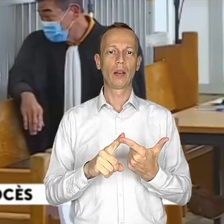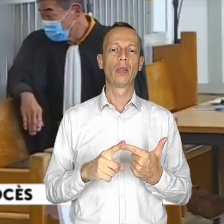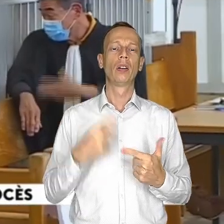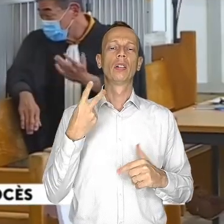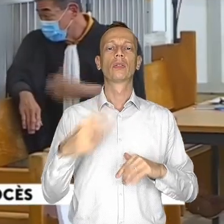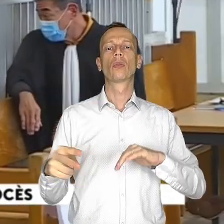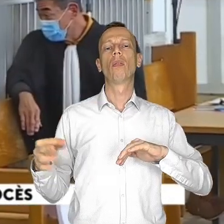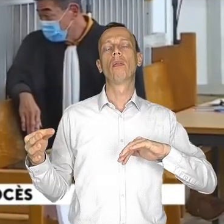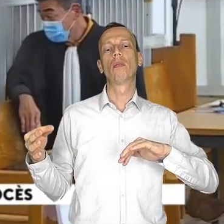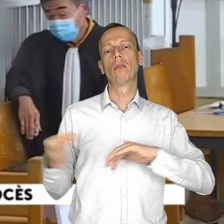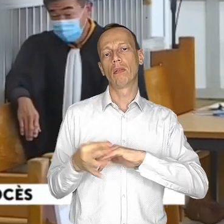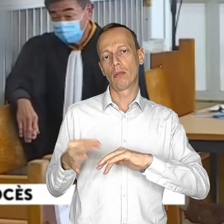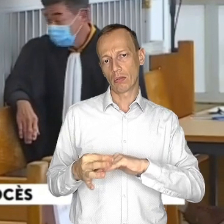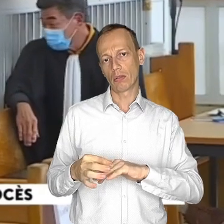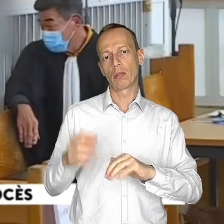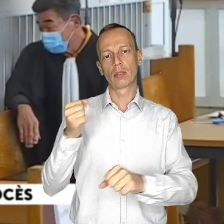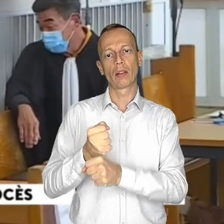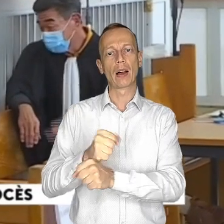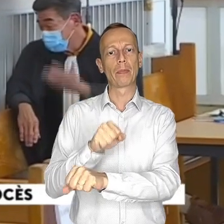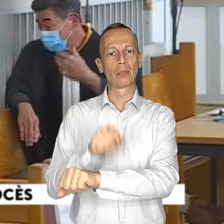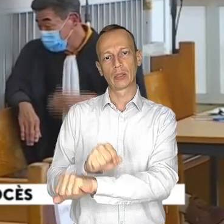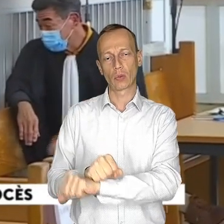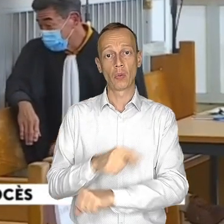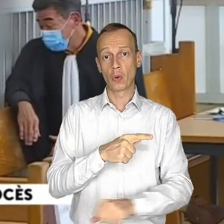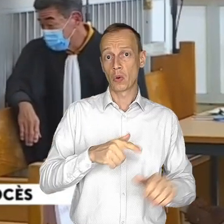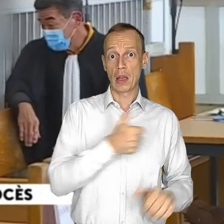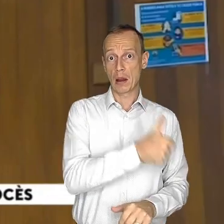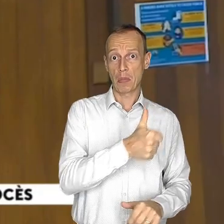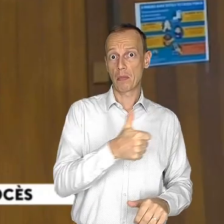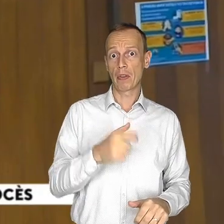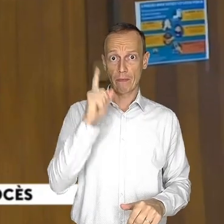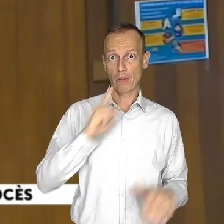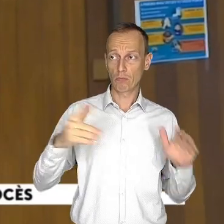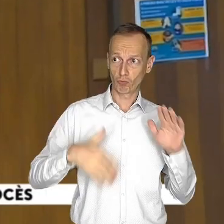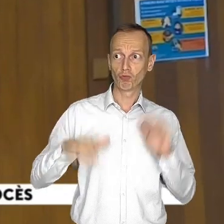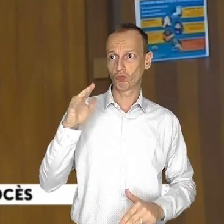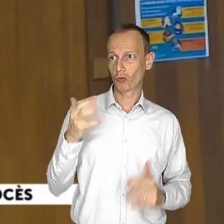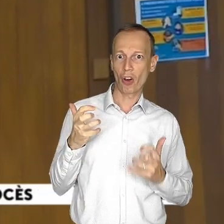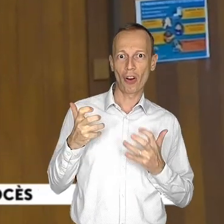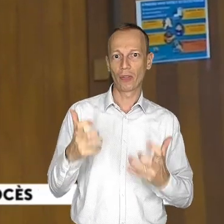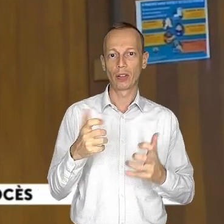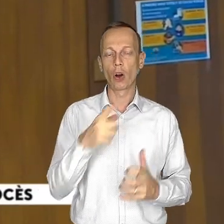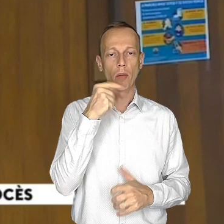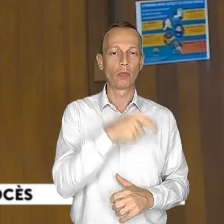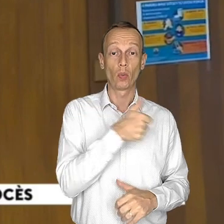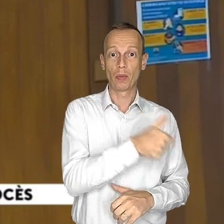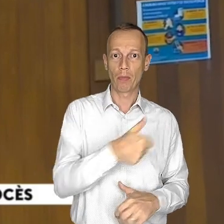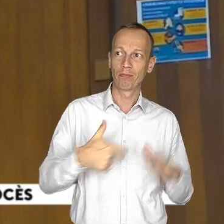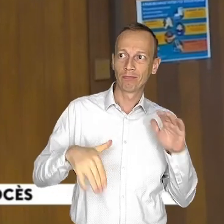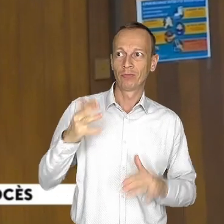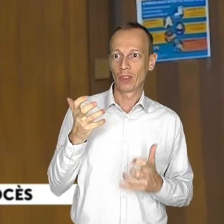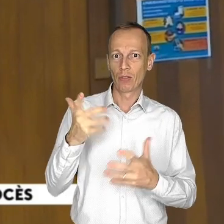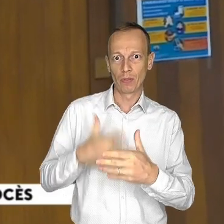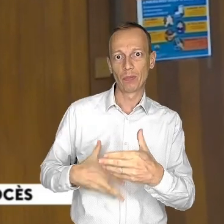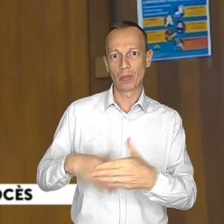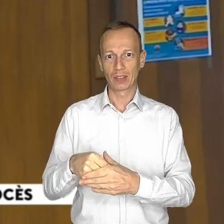gardienne pénitentiaire, aurait elle-même postulé pour faire partie de ce trafic d'ice attiré par la Paduga. Cet